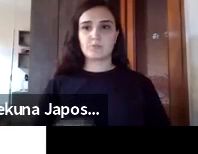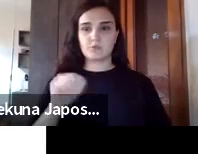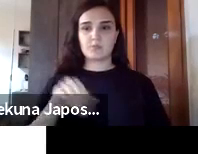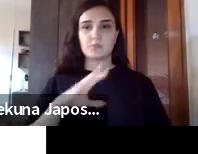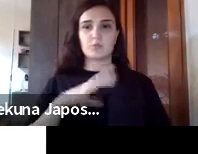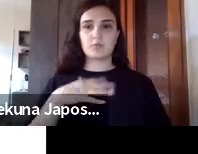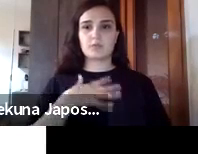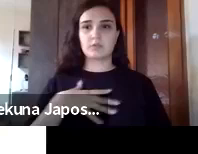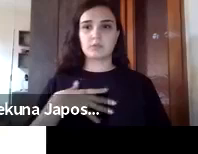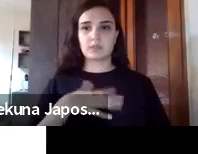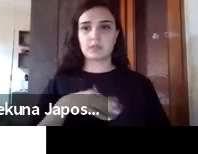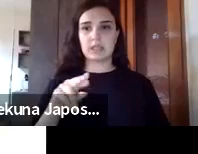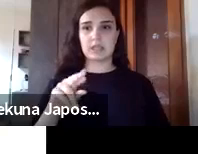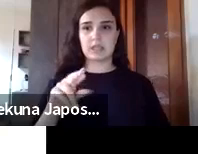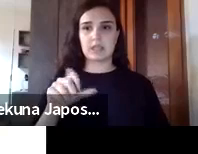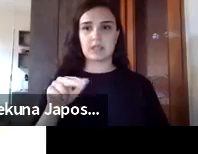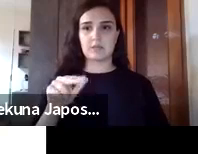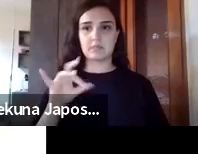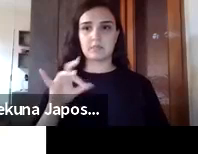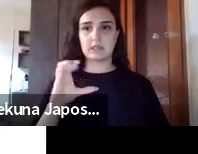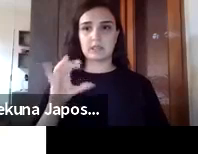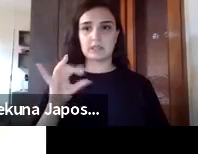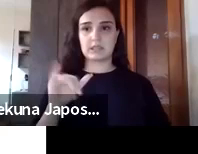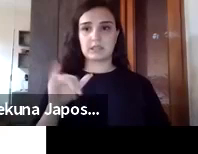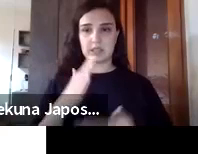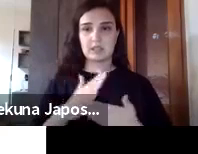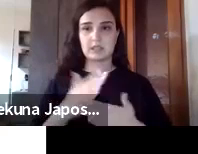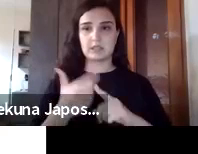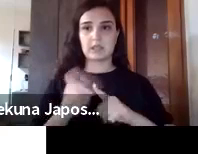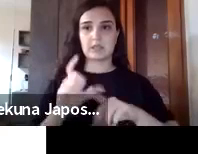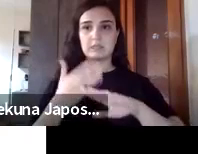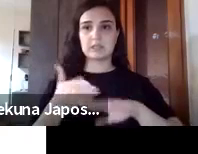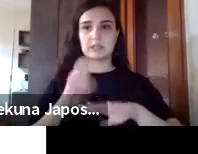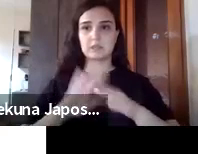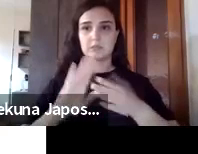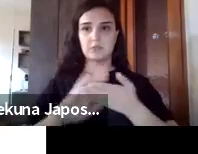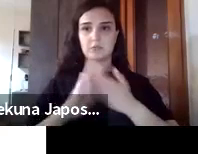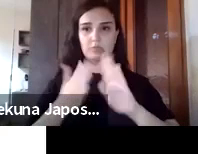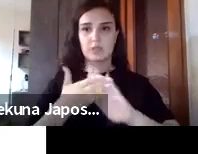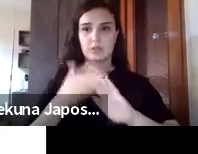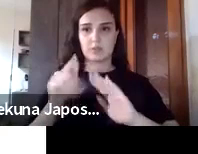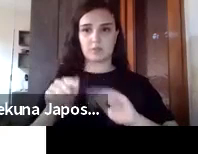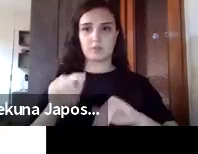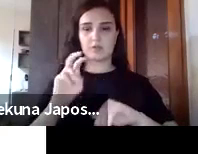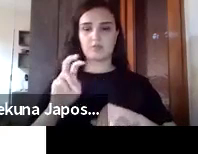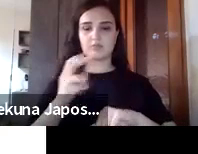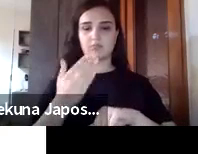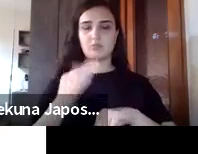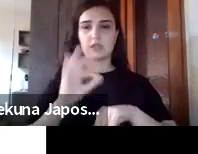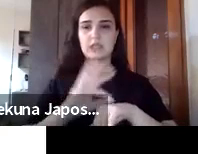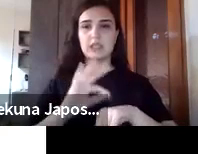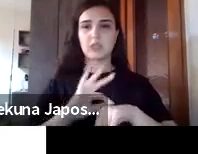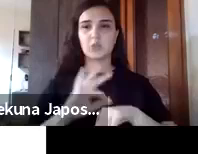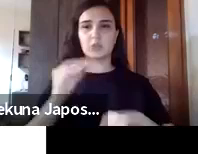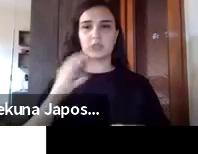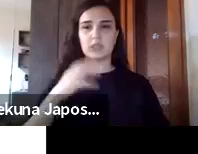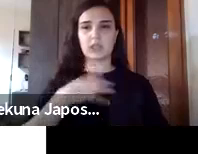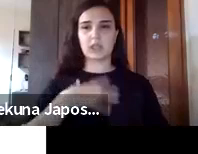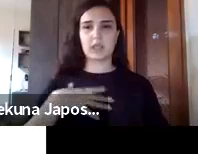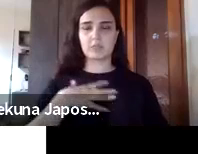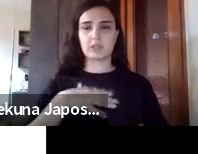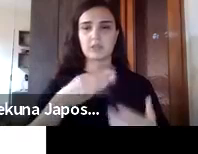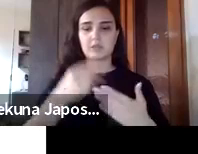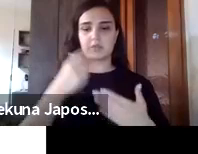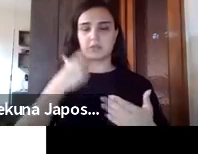დეპრესიამდეც. დეპრესია ვიცით რომ არის საკმაოდ ძიმე მდგომარეობა, ამ შემთხვევაში კლინიკურ დეპრესიაზე გულისხმობს, სადაც ადამიანი საკუთარ